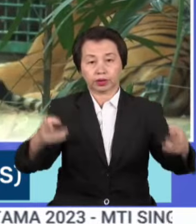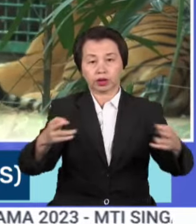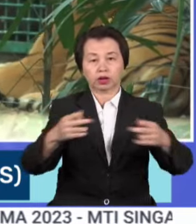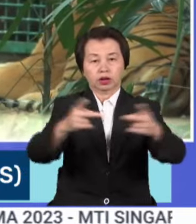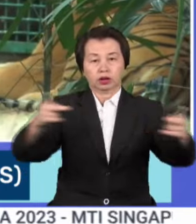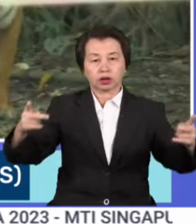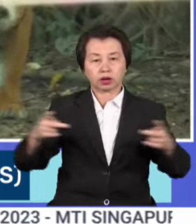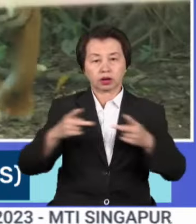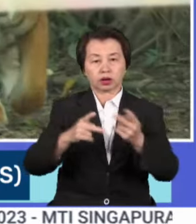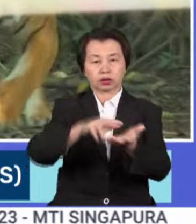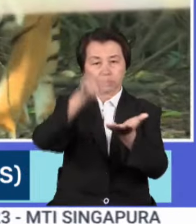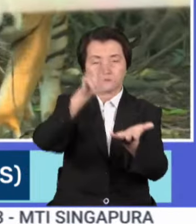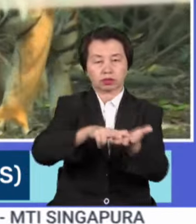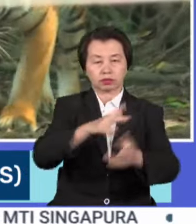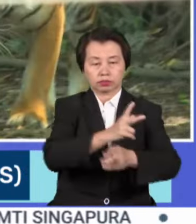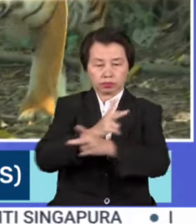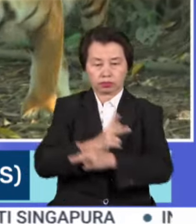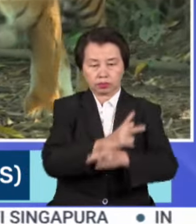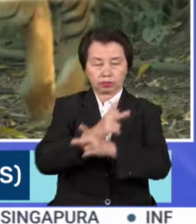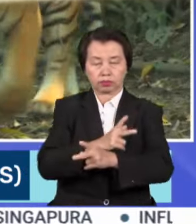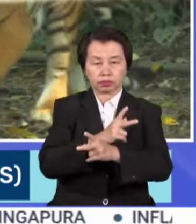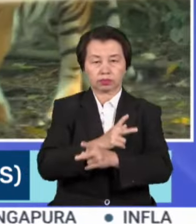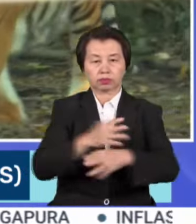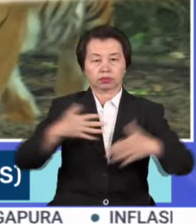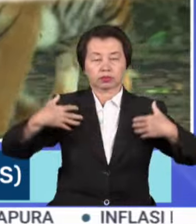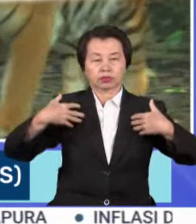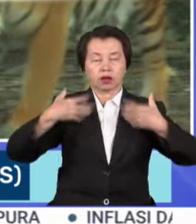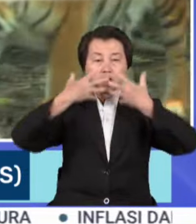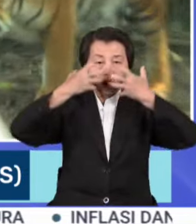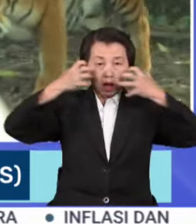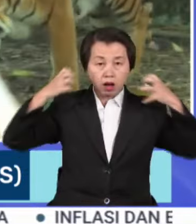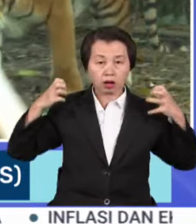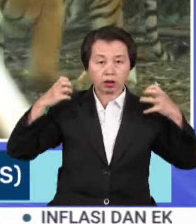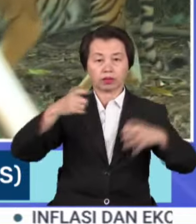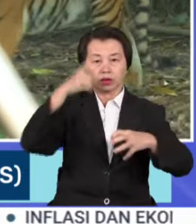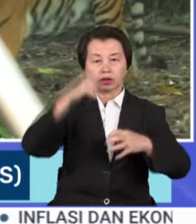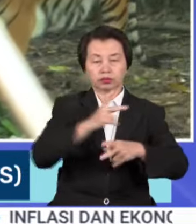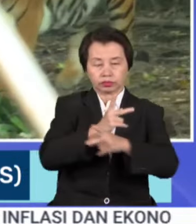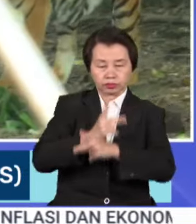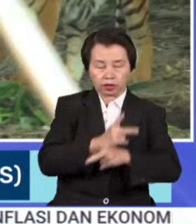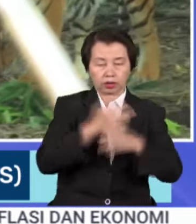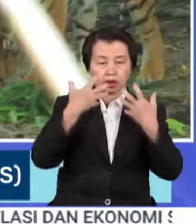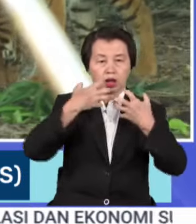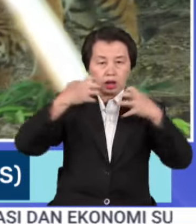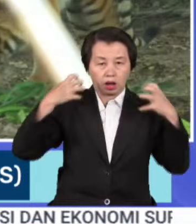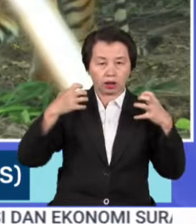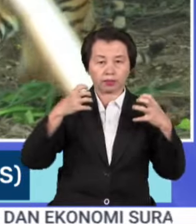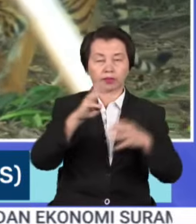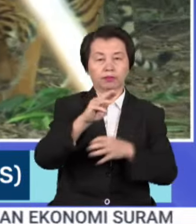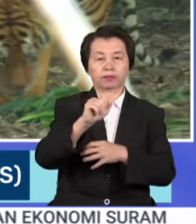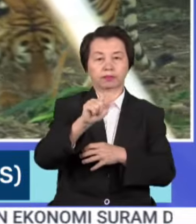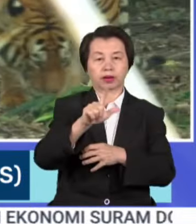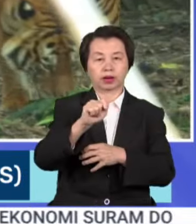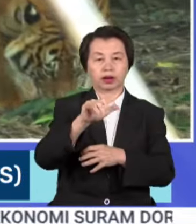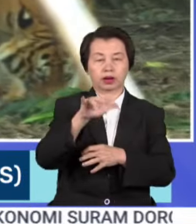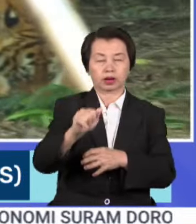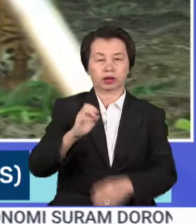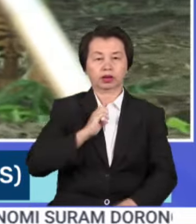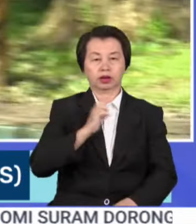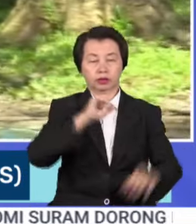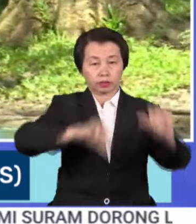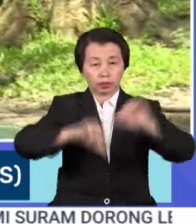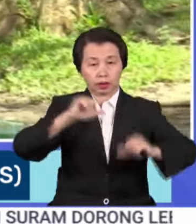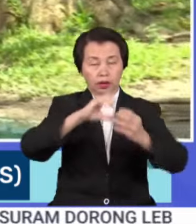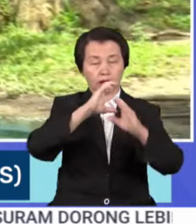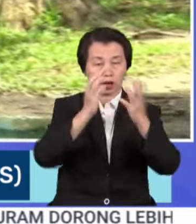kawasan akreditasi pemeliharaan standar harimau CATS bagi melindungi harimau Malaya. Esko Sains Alam Sekitar